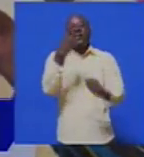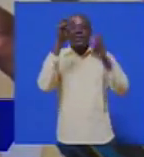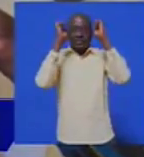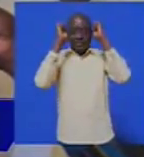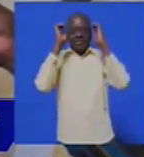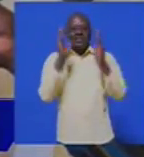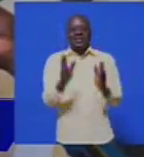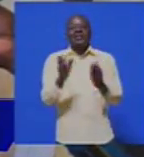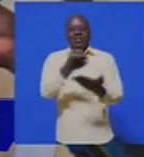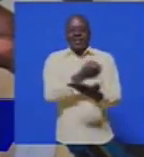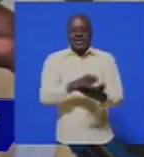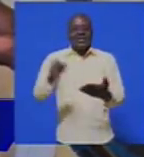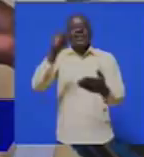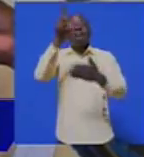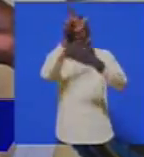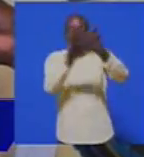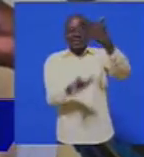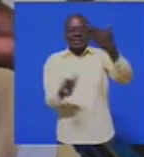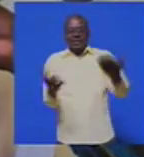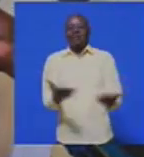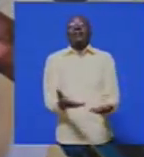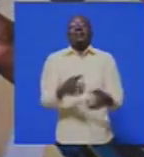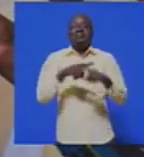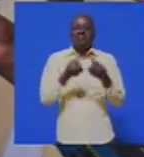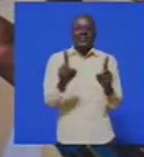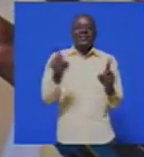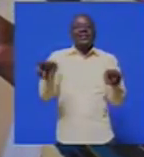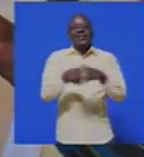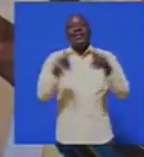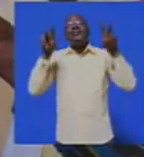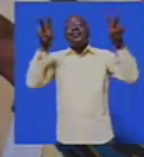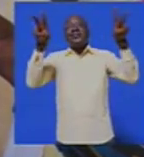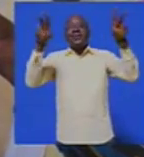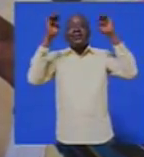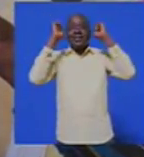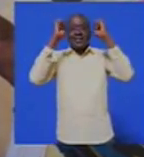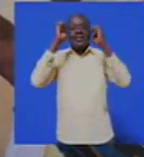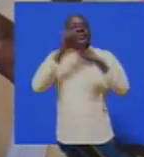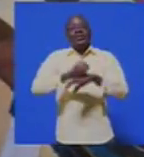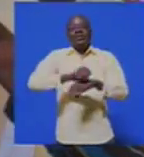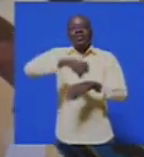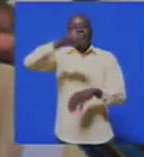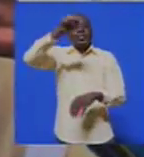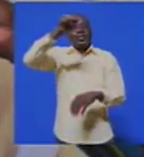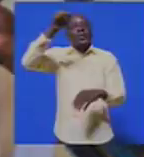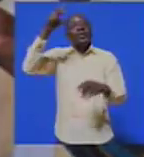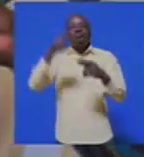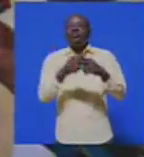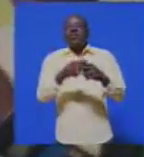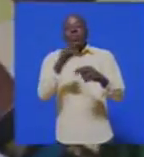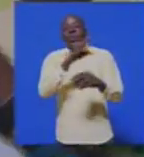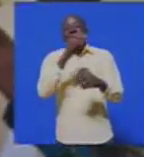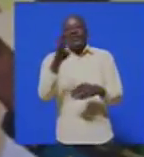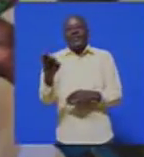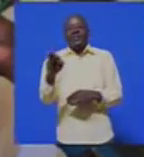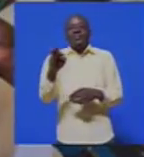inscrits sur ces listes-là. Mais c'est quand même la victoire de l'enseignement supérieur tout court au niveau du Burkina Faso. Et